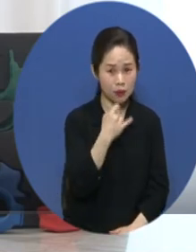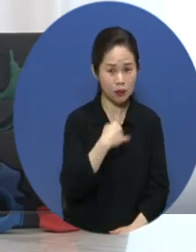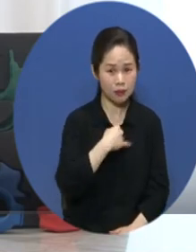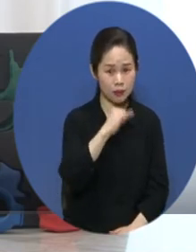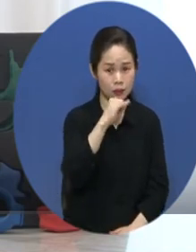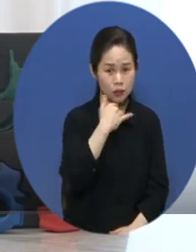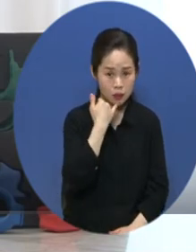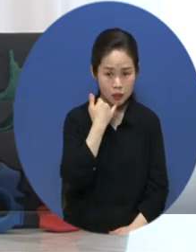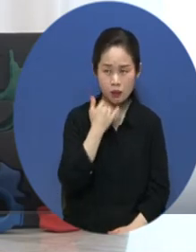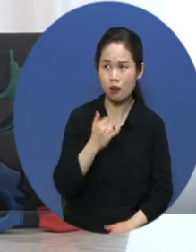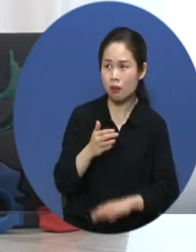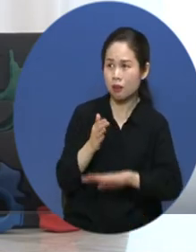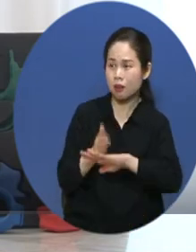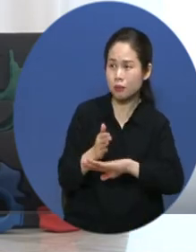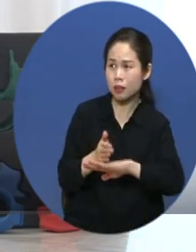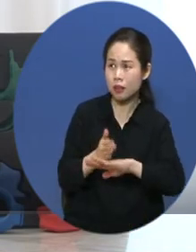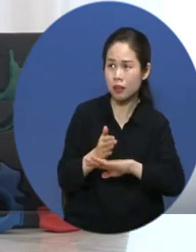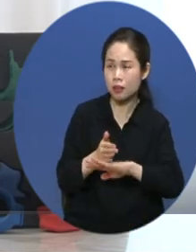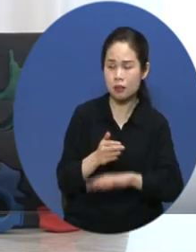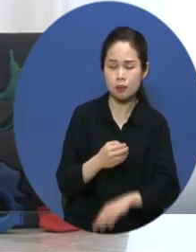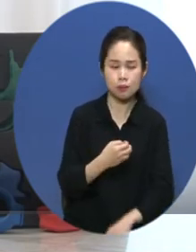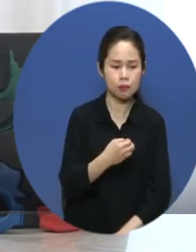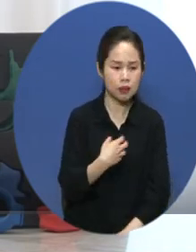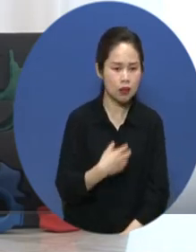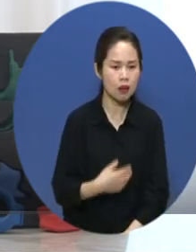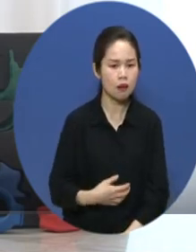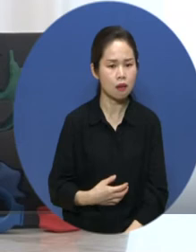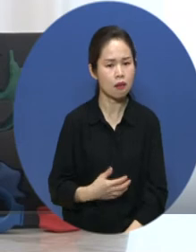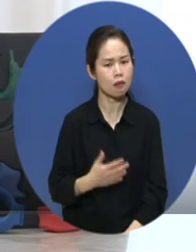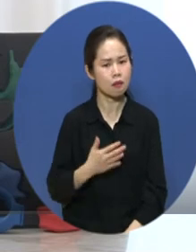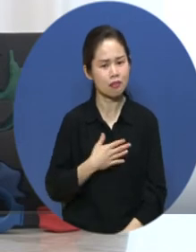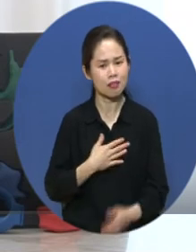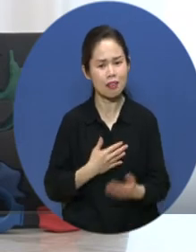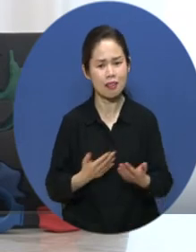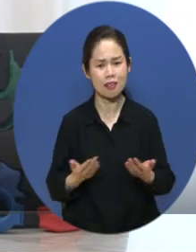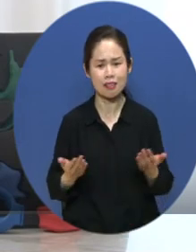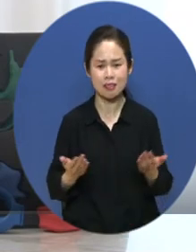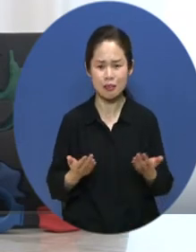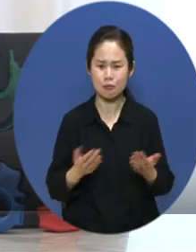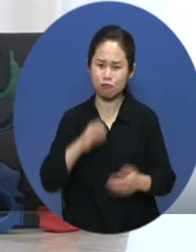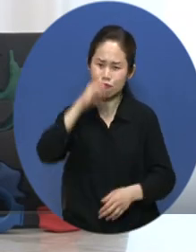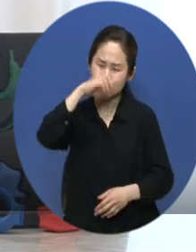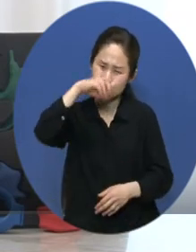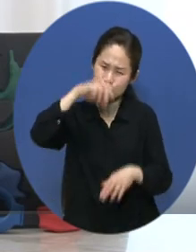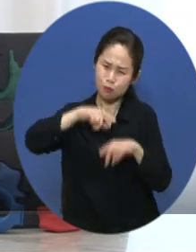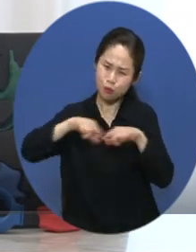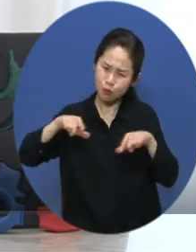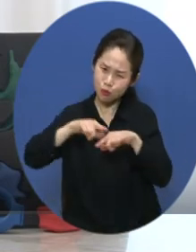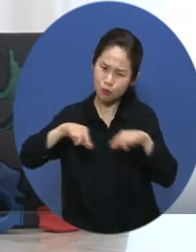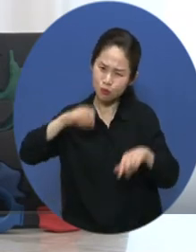감사하다고. 그런 부분에 있어서 제가 하는 일이 별거 아닌 일인 줄 알았어요. 솔직히 말하면은.